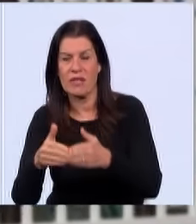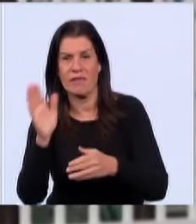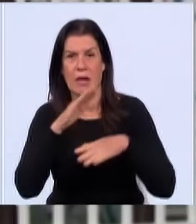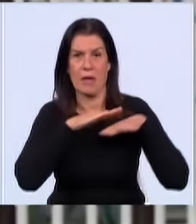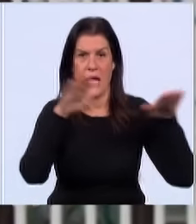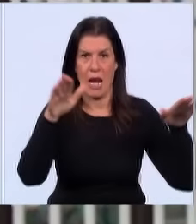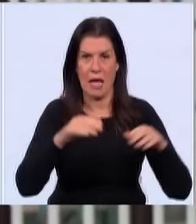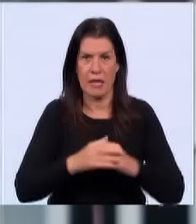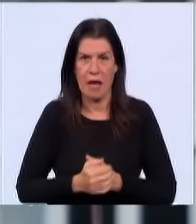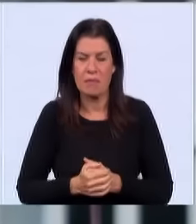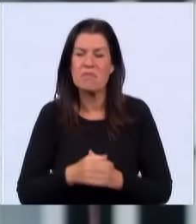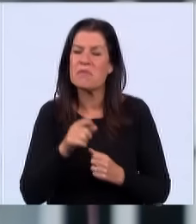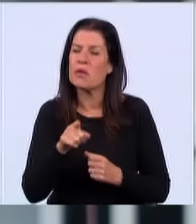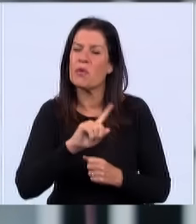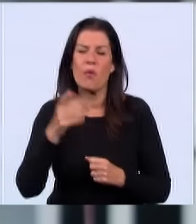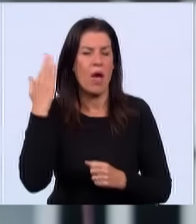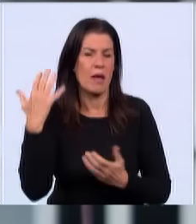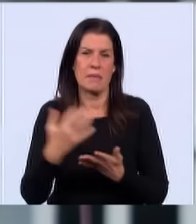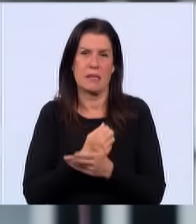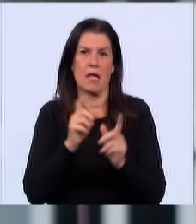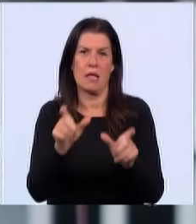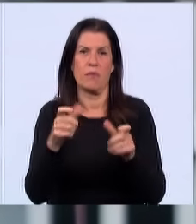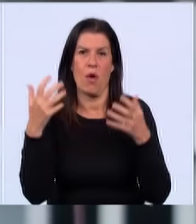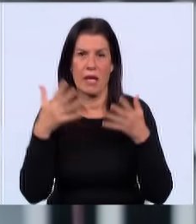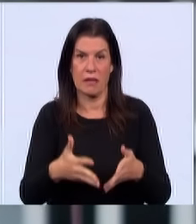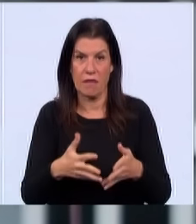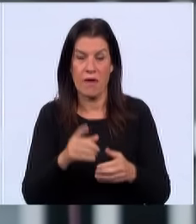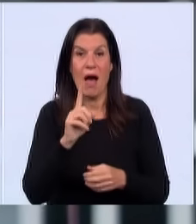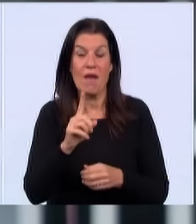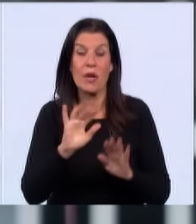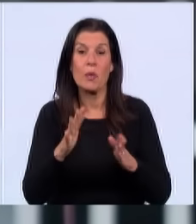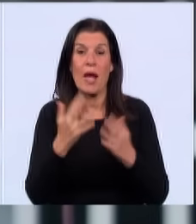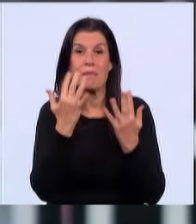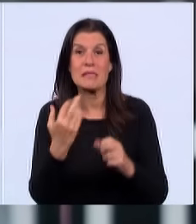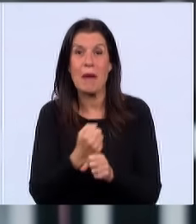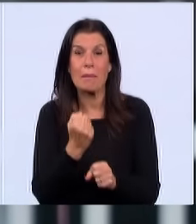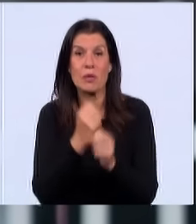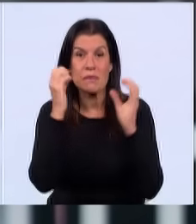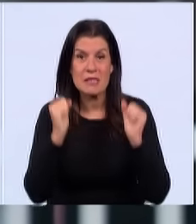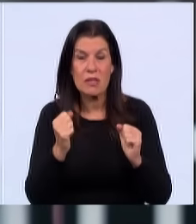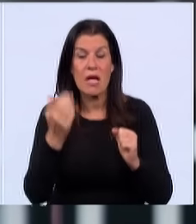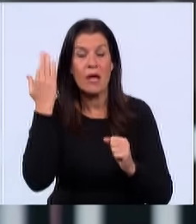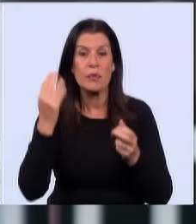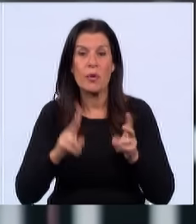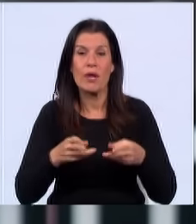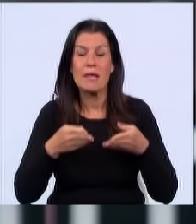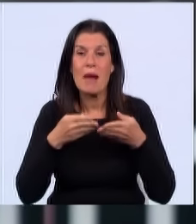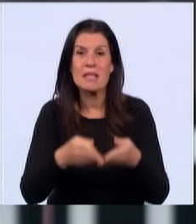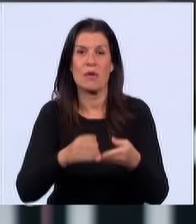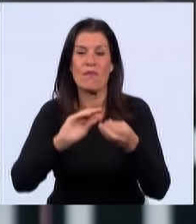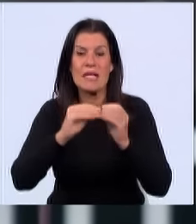מצליח למנוע את כל המתקפה. אבל ייתכן שכמה פעולות בסיסיות כן היו עוזרות לצמצם לפחות חלק מהנזק.